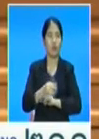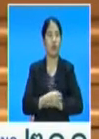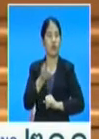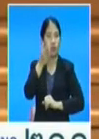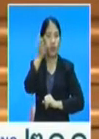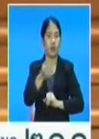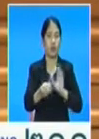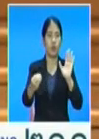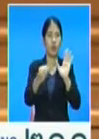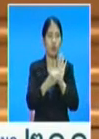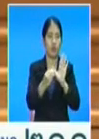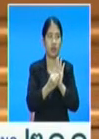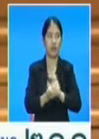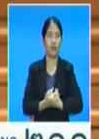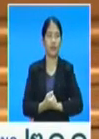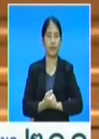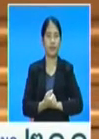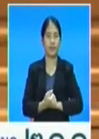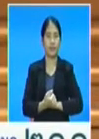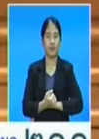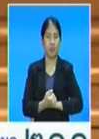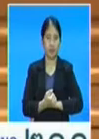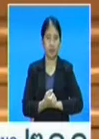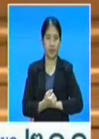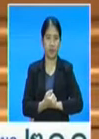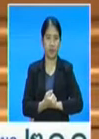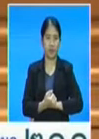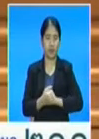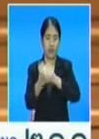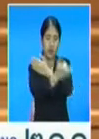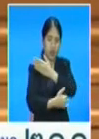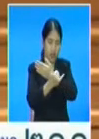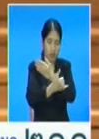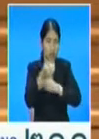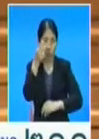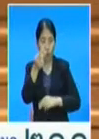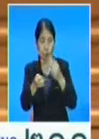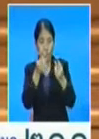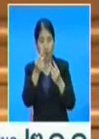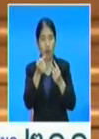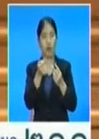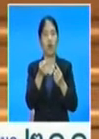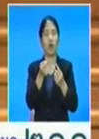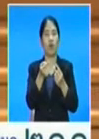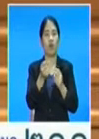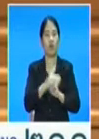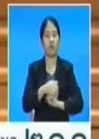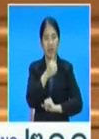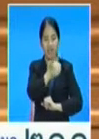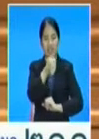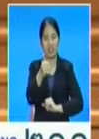านอกจากจะได้รับการยอมรับจากต่างประเทศว่าเป็นเมือง